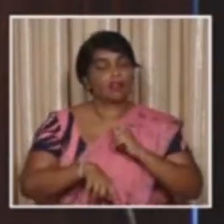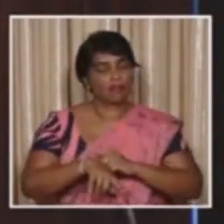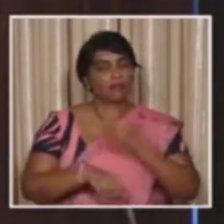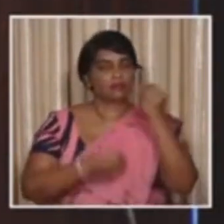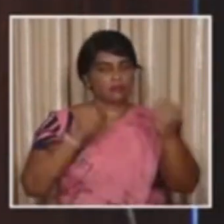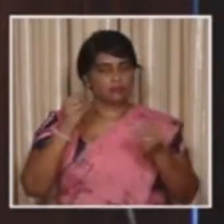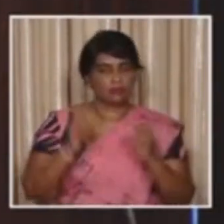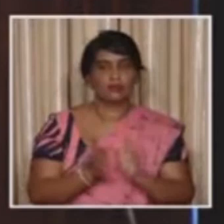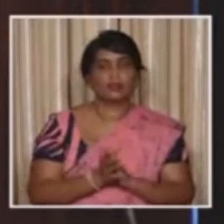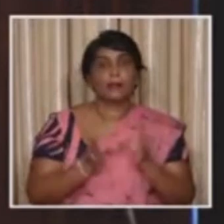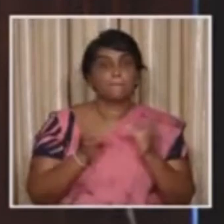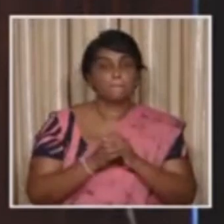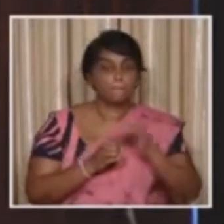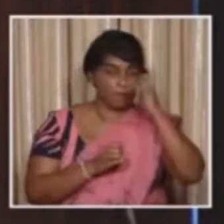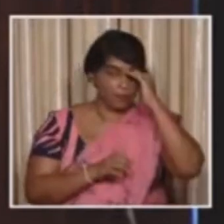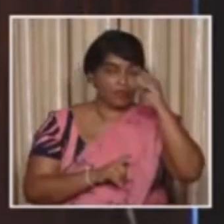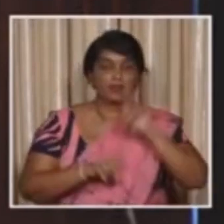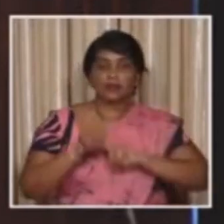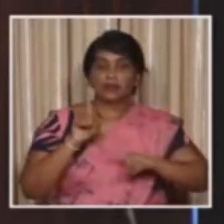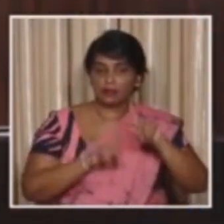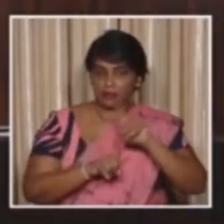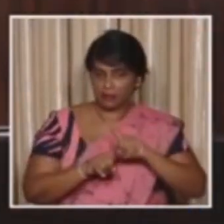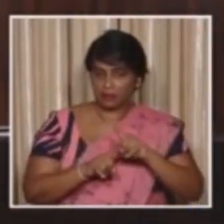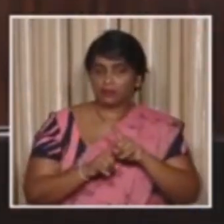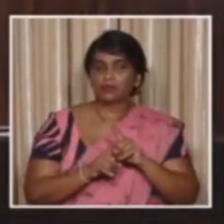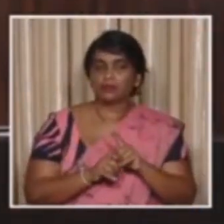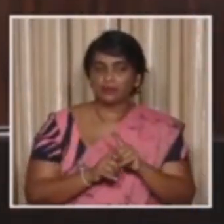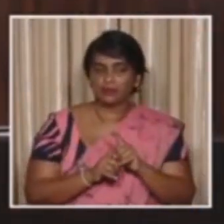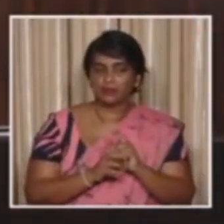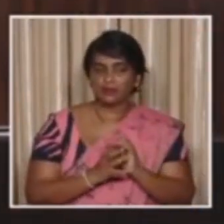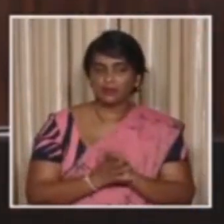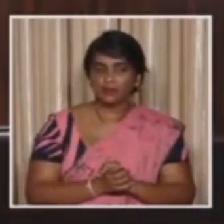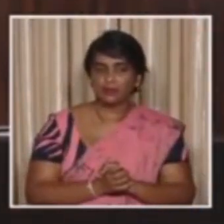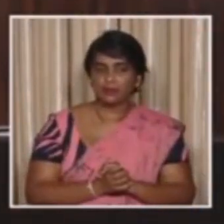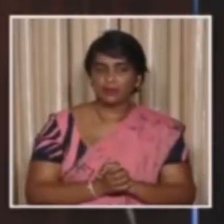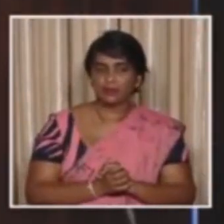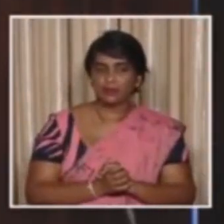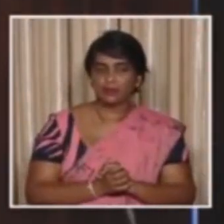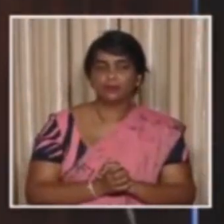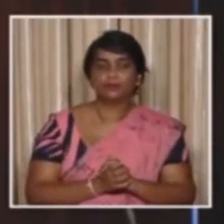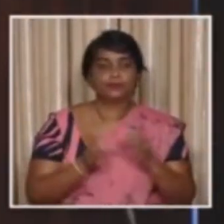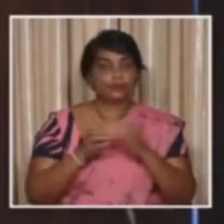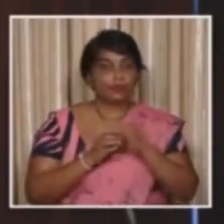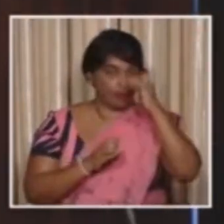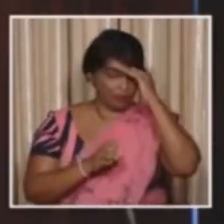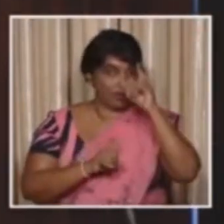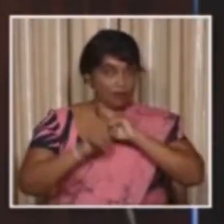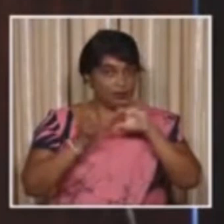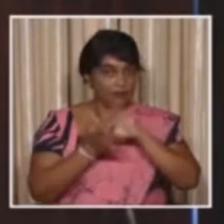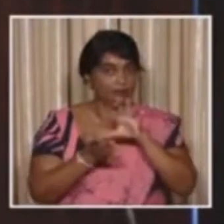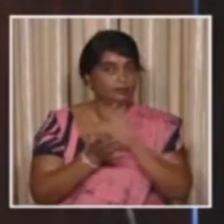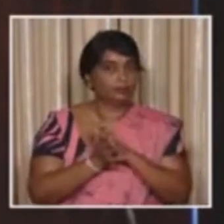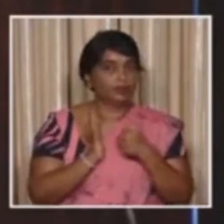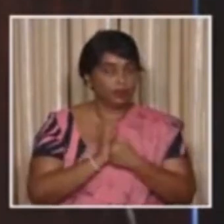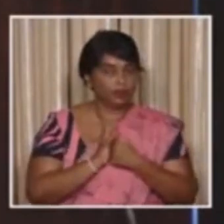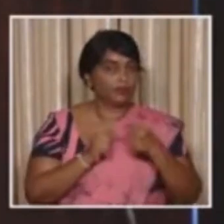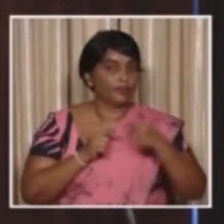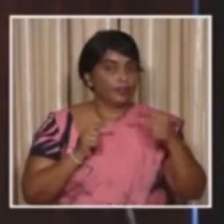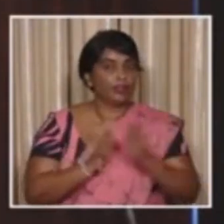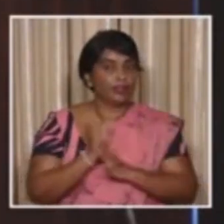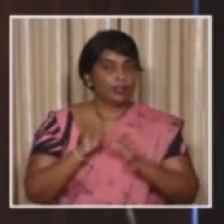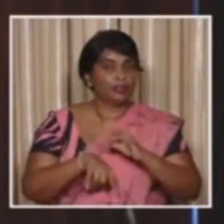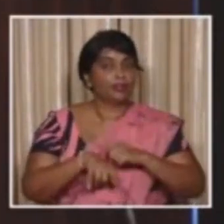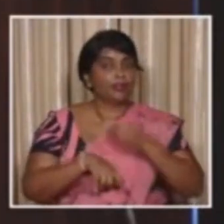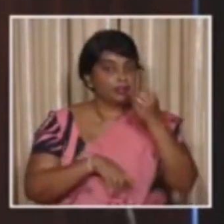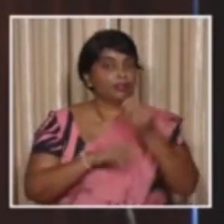ඕනේ පක්ෂ නායක රැස්වීම ඒක නිමෙනවා කිරියල්ල මතු ගරු කතානායකතුමා පක්ෂ නායක රැස්වීමේදී තීන්දුවක් ගත්තා නම් ගරු මන්ත්‍රීවරුන්ට විපක්ෂ ඉන්න මන්ත්‍රීවරුන්ට වෙලාව